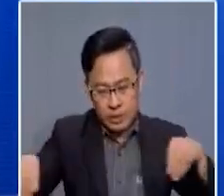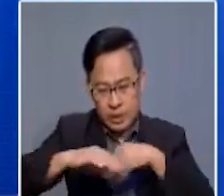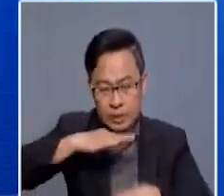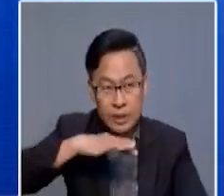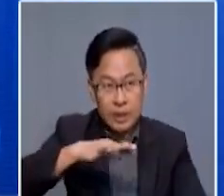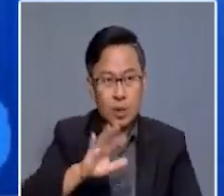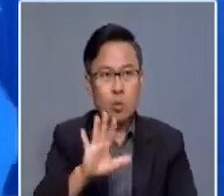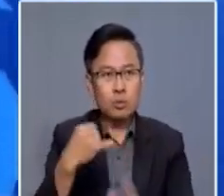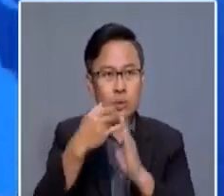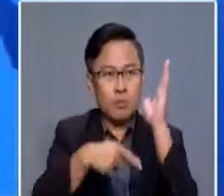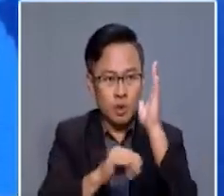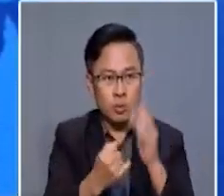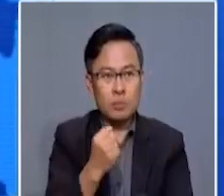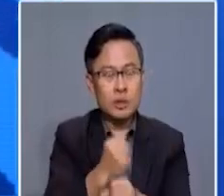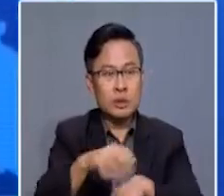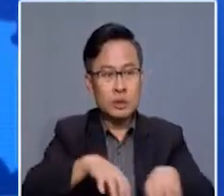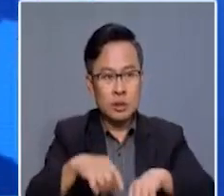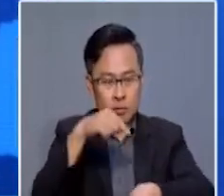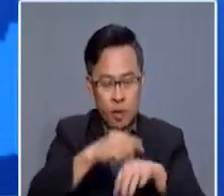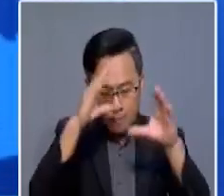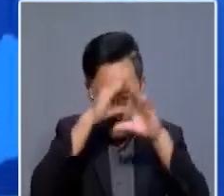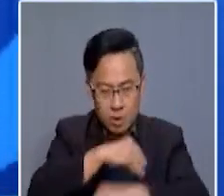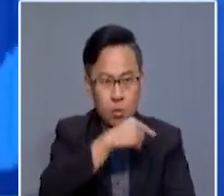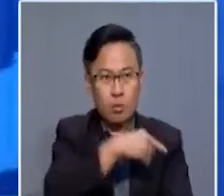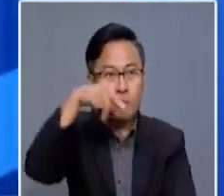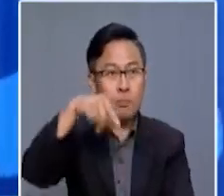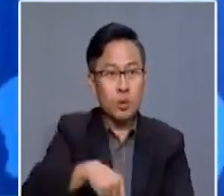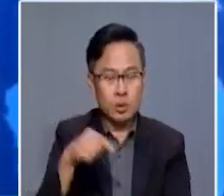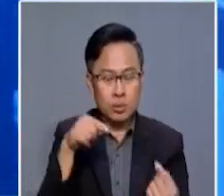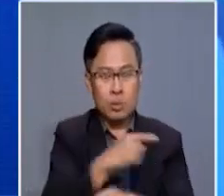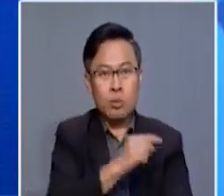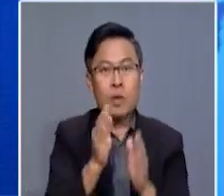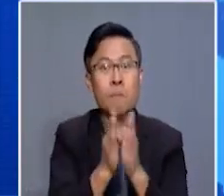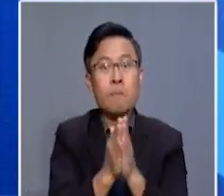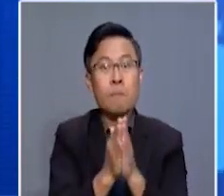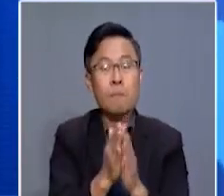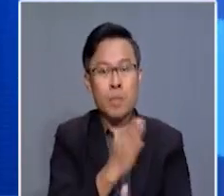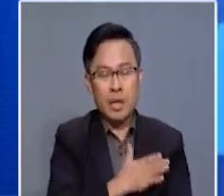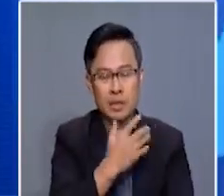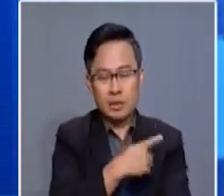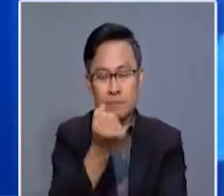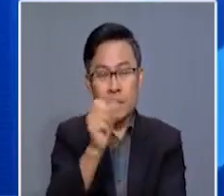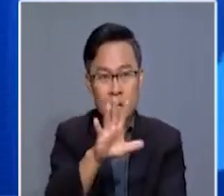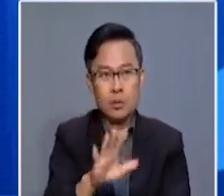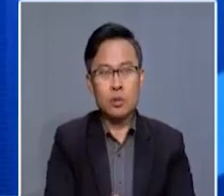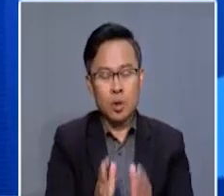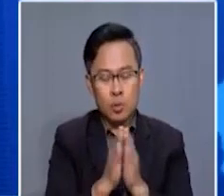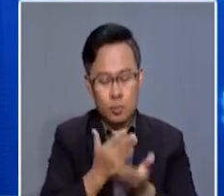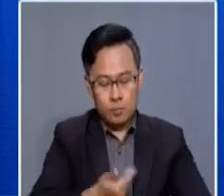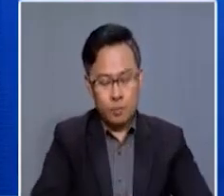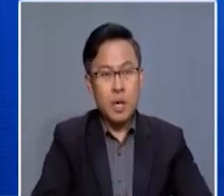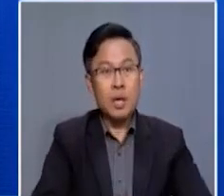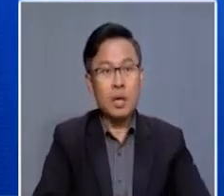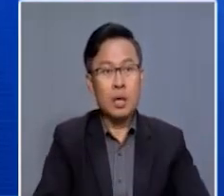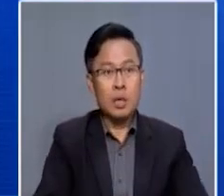ลอ่าวประจวบนะคะซึ่งก็จัดขึ้นเป็นประจำในค่ำคืนวันพุธที่ตรงกับวันพระขึ้น15ค่ำโดยอัญเชิญรูปหล่อองค์พระอุป